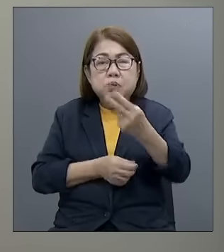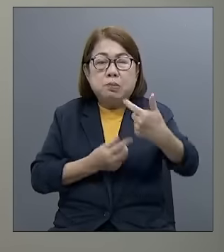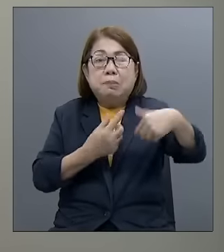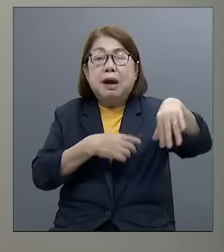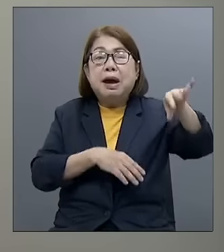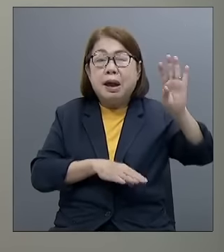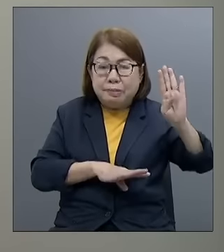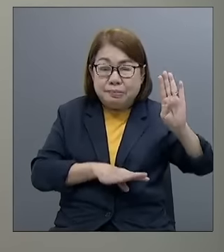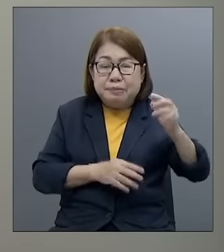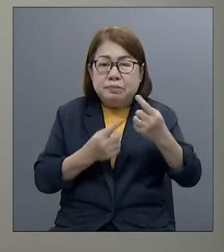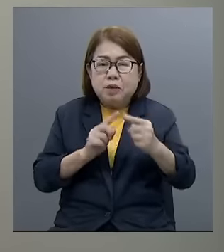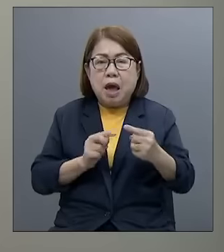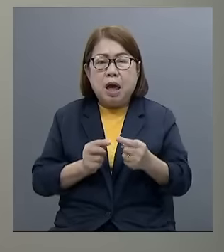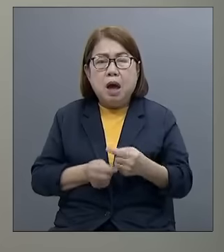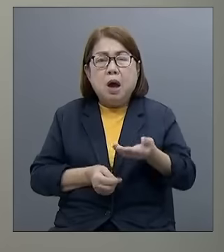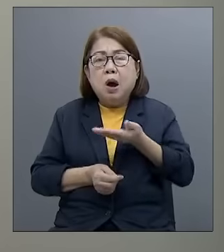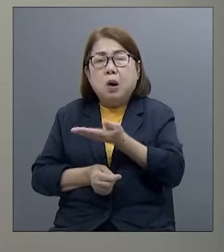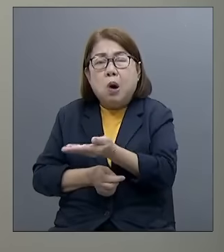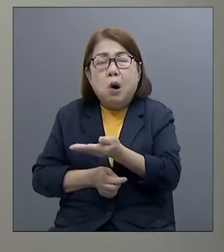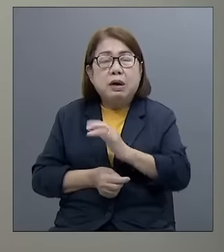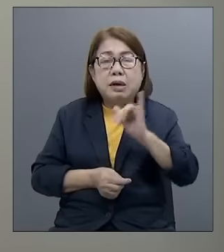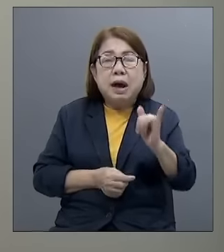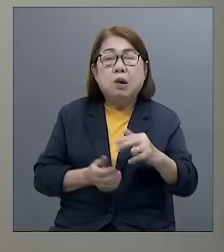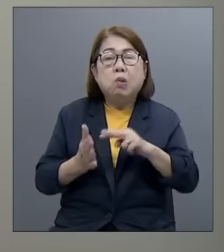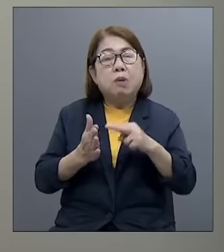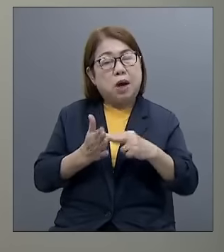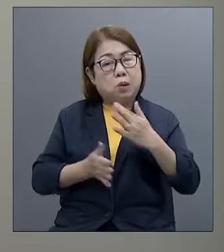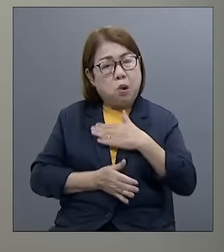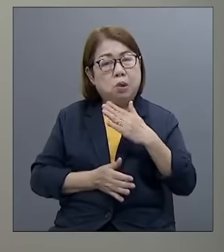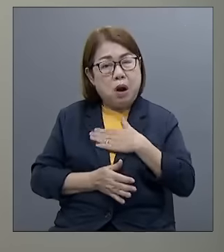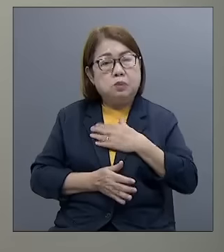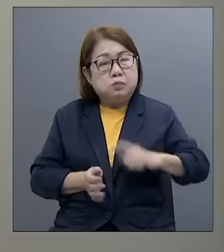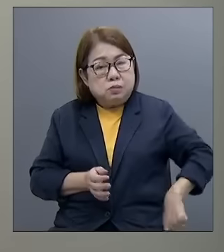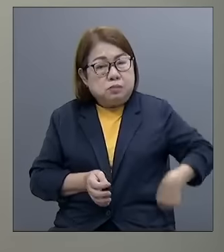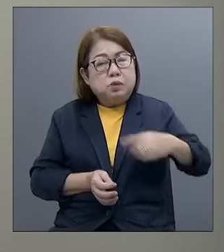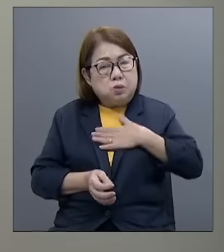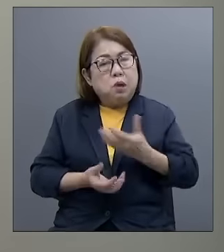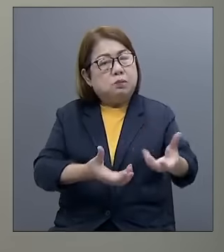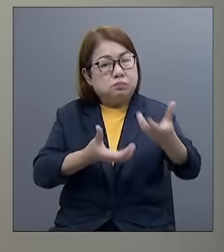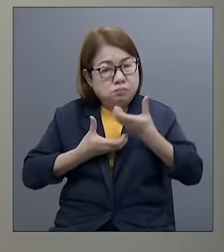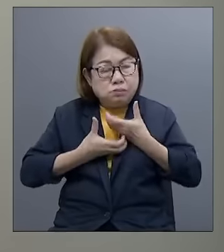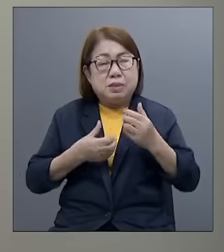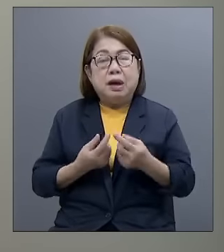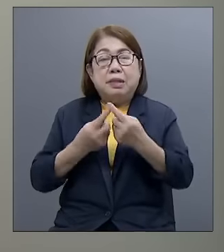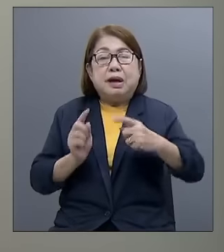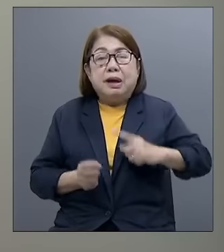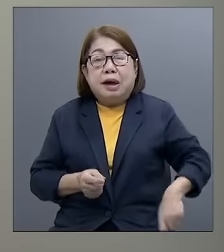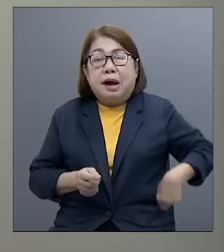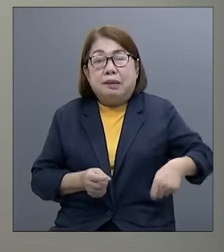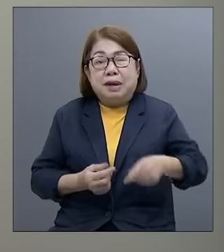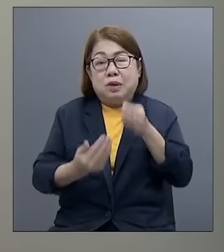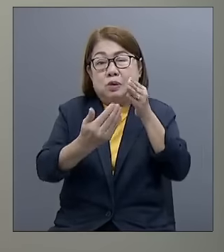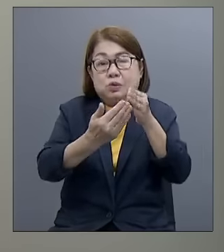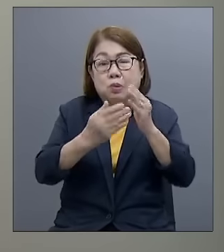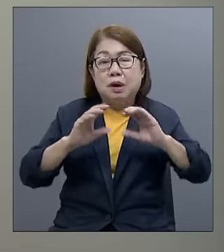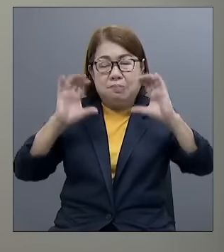โดยที่ไม่ได้รับอนุญาตอ้างว่านี่คือการทวงคืนชิ้นงานกลับกัมพูชาค่ะซึ่งกัมพูชาเนี่ยในระดับทางการเขาก็มี